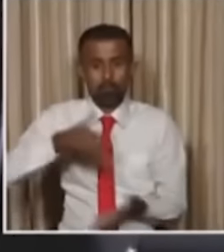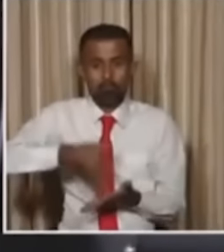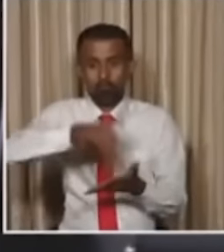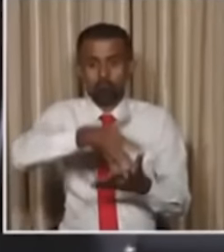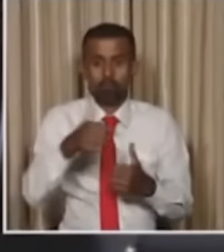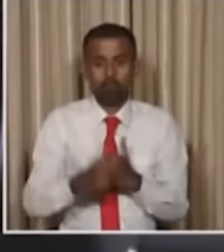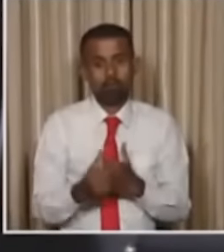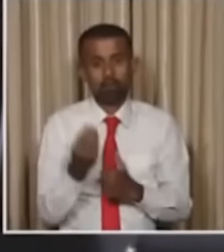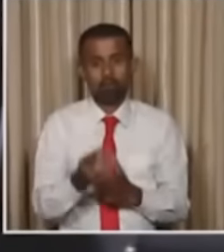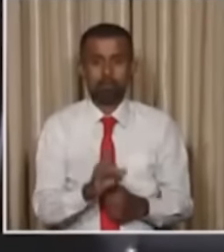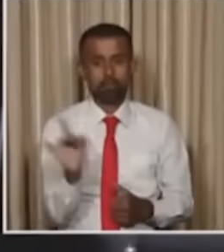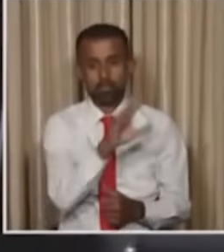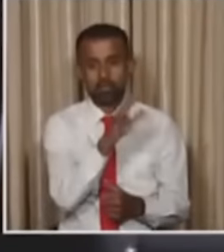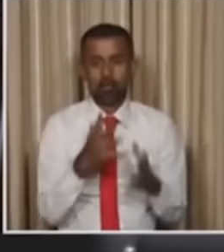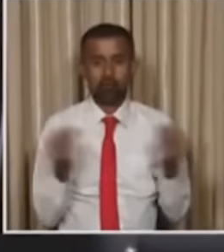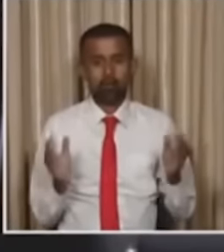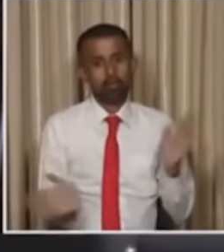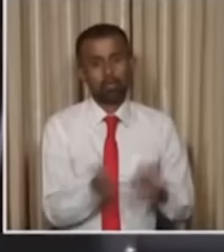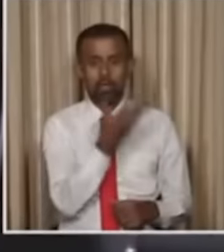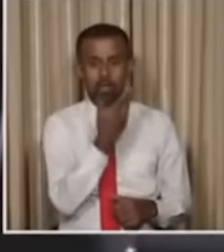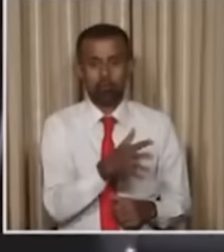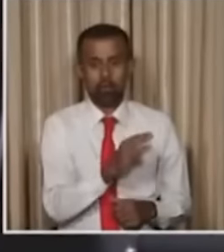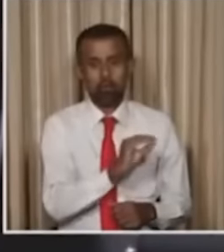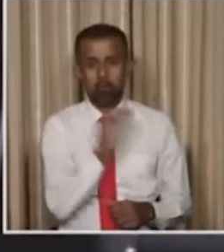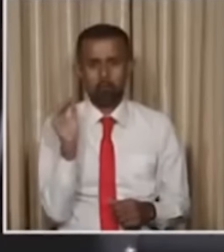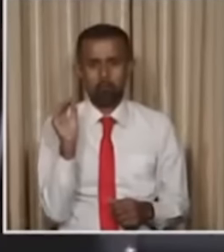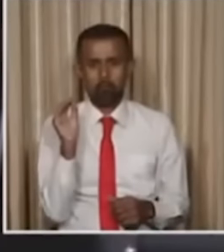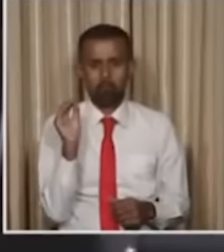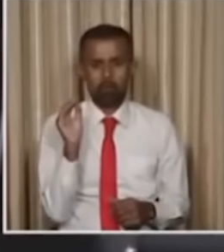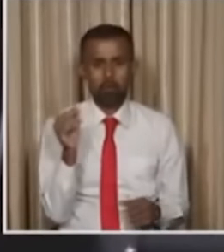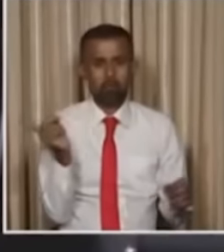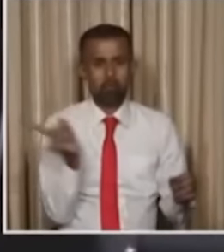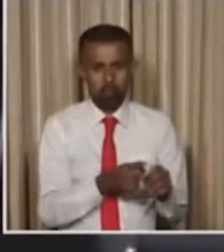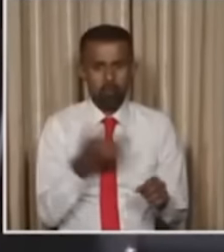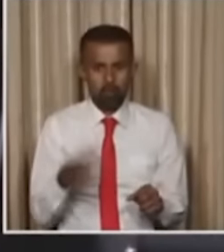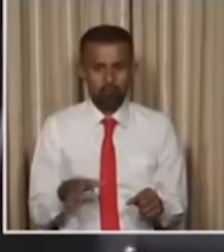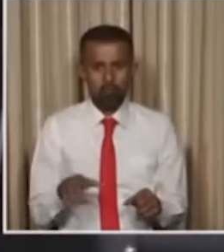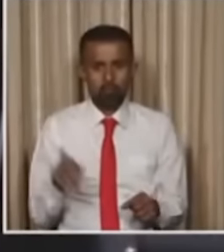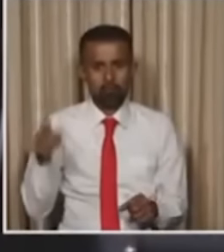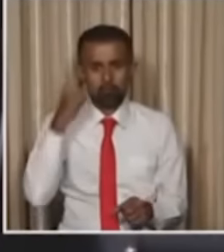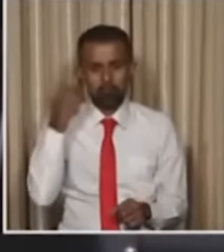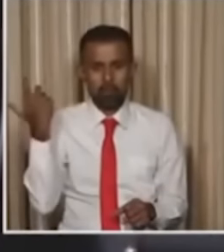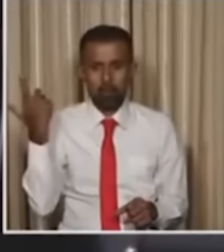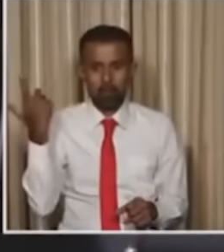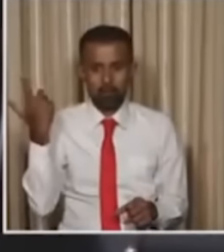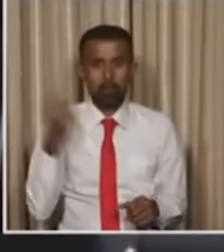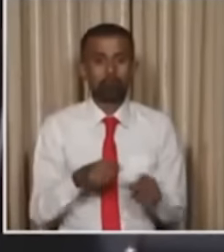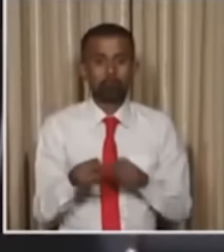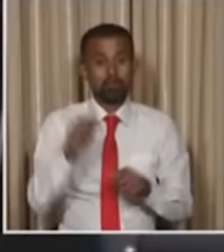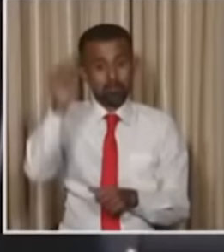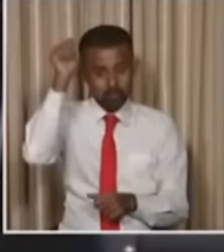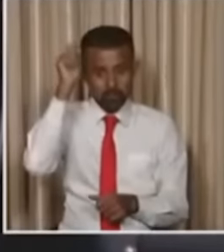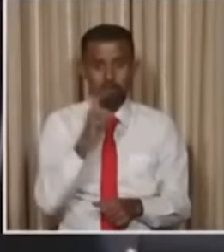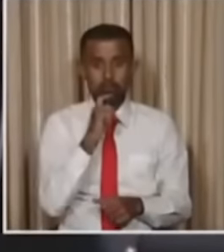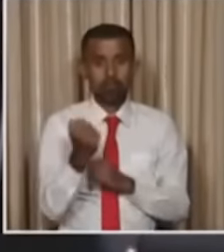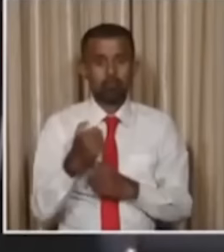දීලා ගියා. ඒවලෙම නඩු විසඳලා ගියා. පස්සේ කාලෙක මම දැක්ක ඔහු මේ ඝාතනය කරලා දාලා තිබුණ කවුරු විසින්ද දන්නේ. එහෙම ඒ කාලේ අධිකරණ